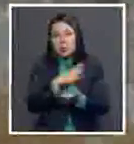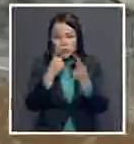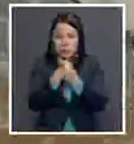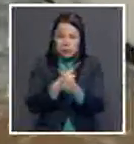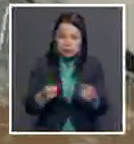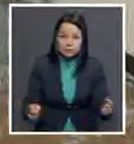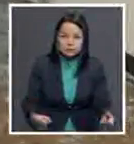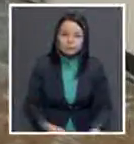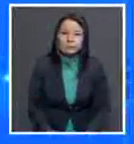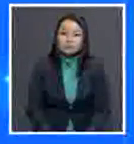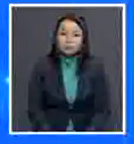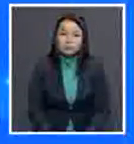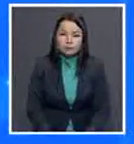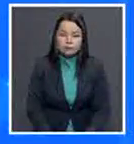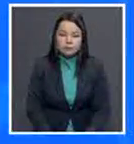ескертті.